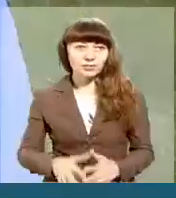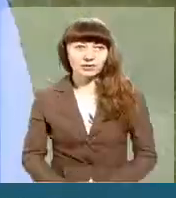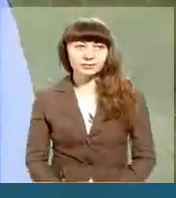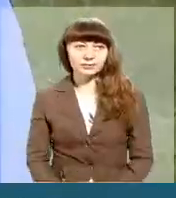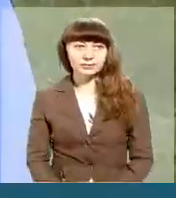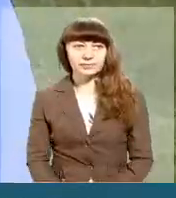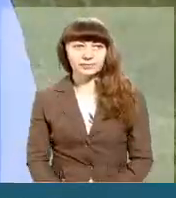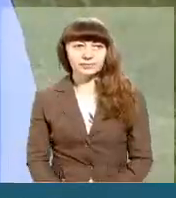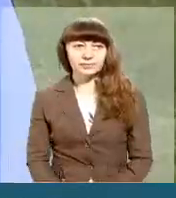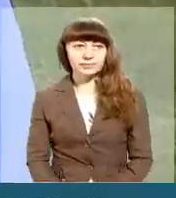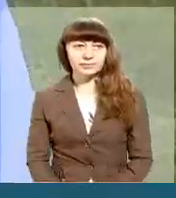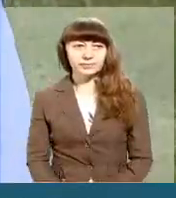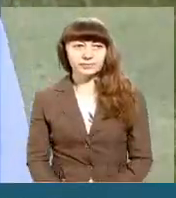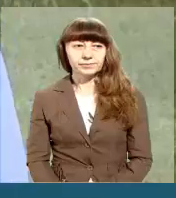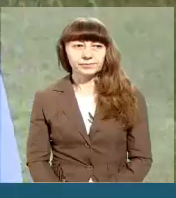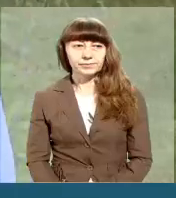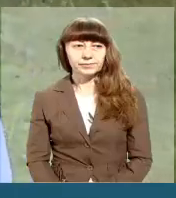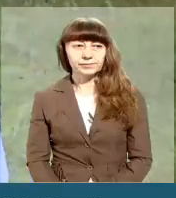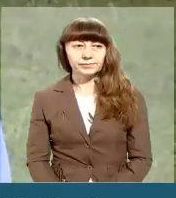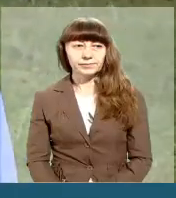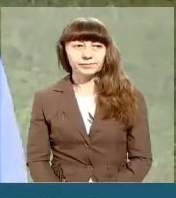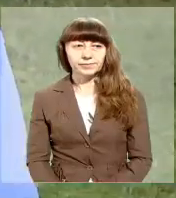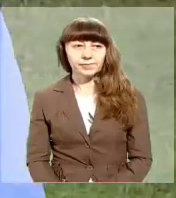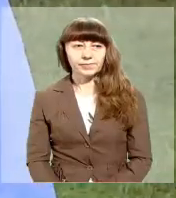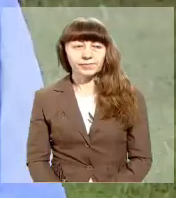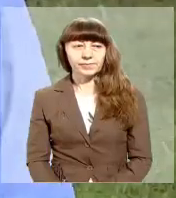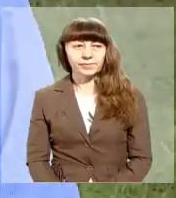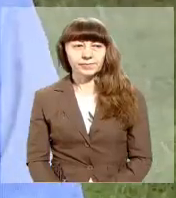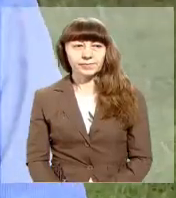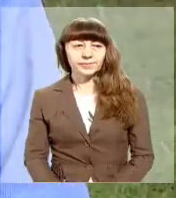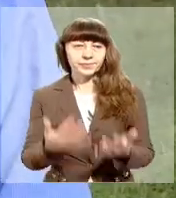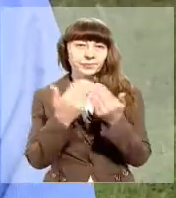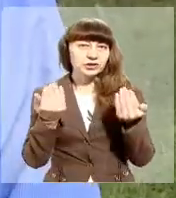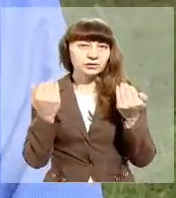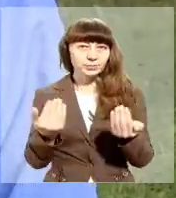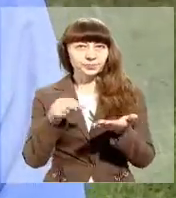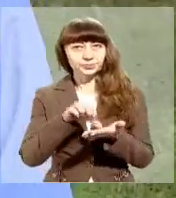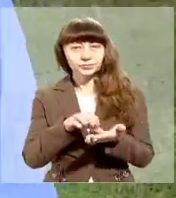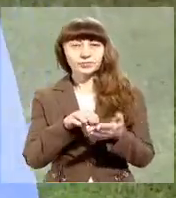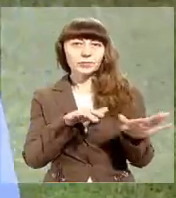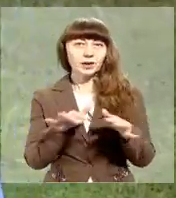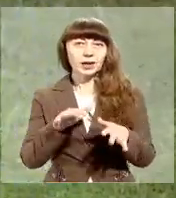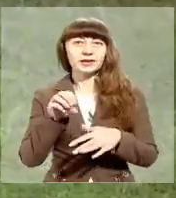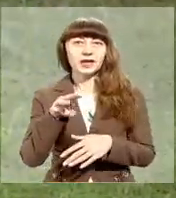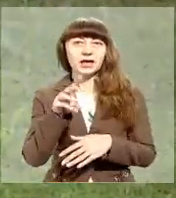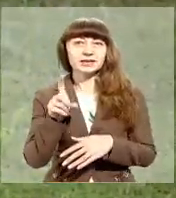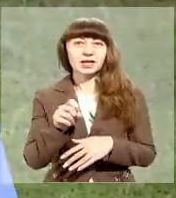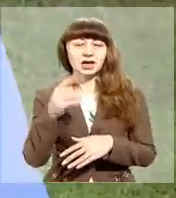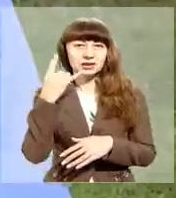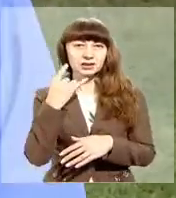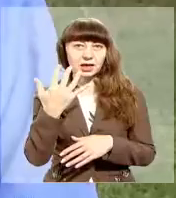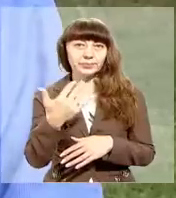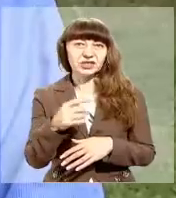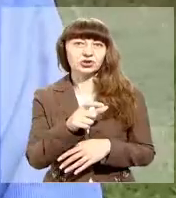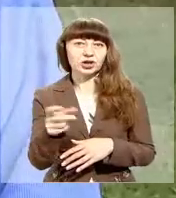айналған. Проводится акция «Таза Қазақстан». Бүгінгі экология акцияға 50-ге жуық адам қатысты. Олардың күш-жігерімен 80-ден астам қап қоқыс